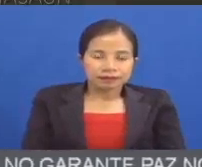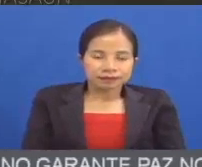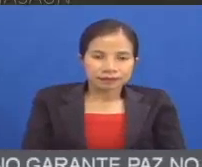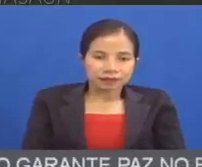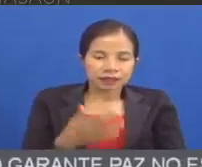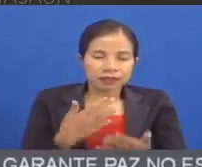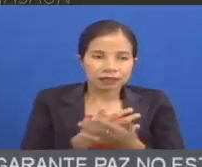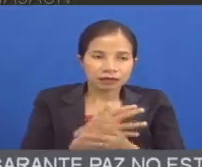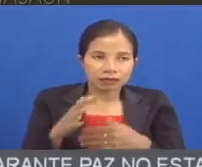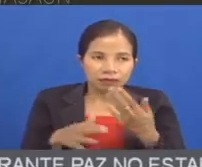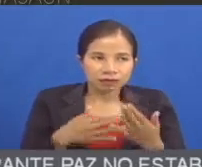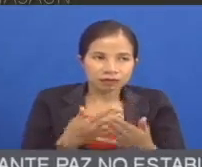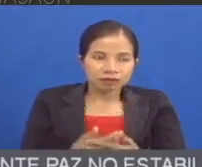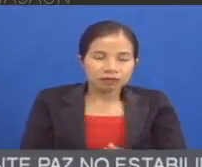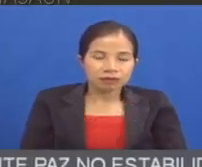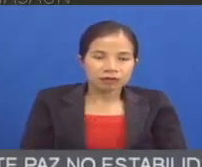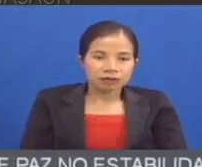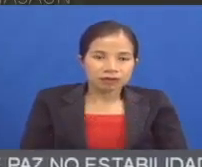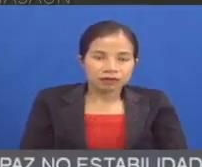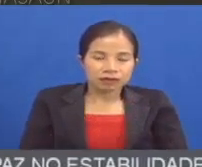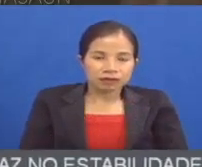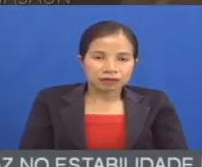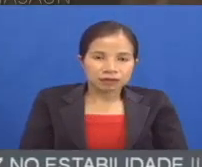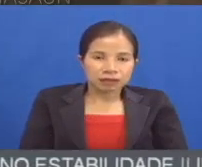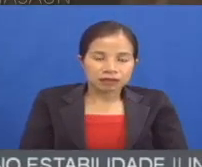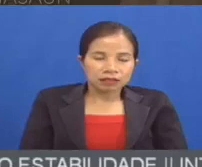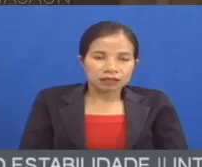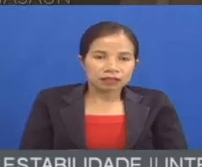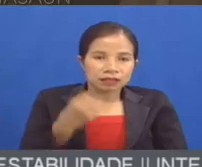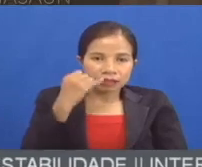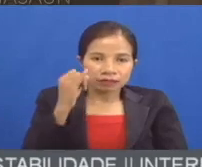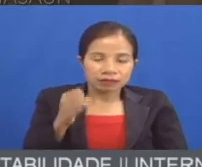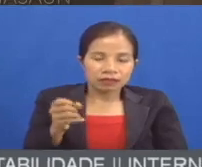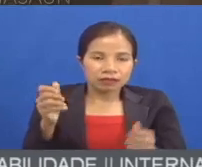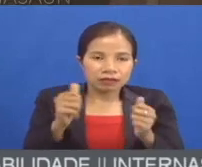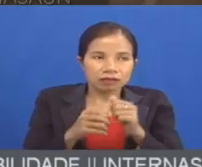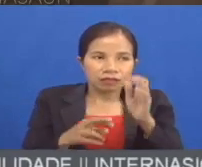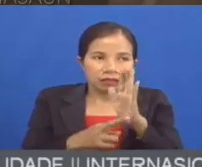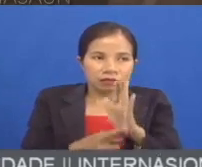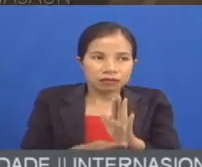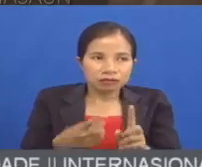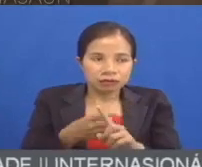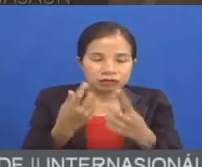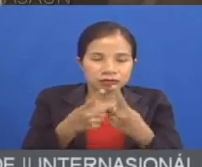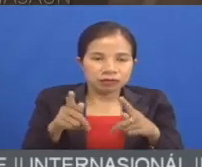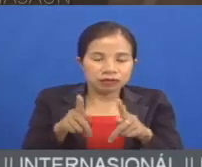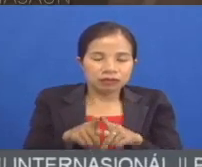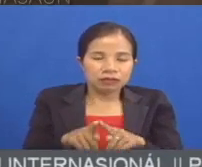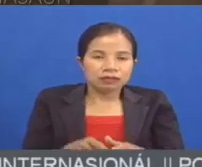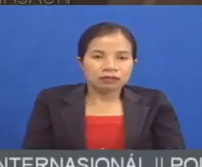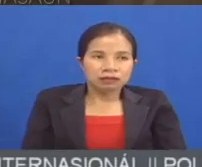Dia Vintis no telespectadores a radio no televisão Timor-Leste irene maka entrevista ho representante usi companhia nebe maka durante